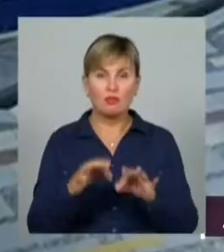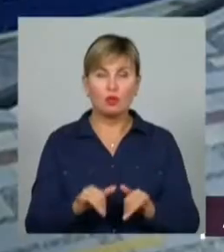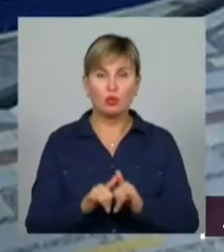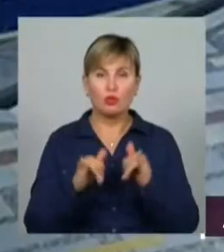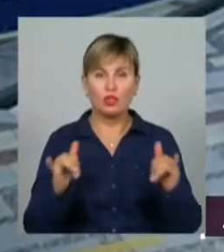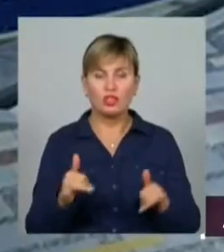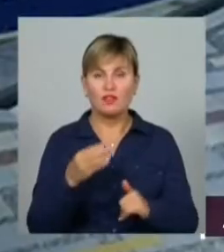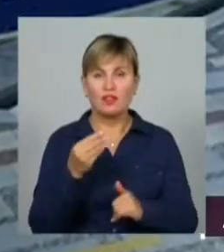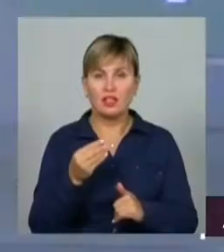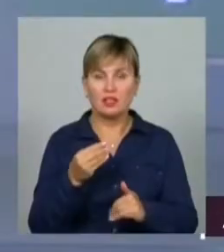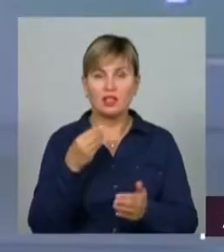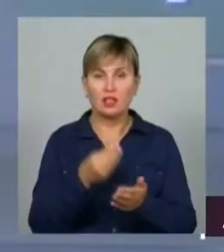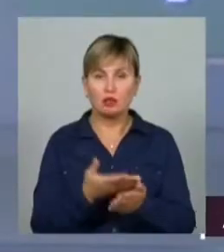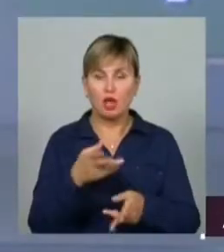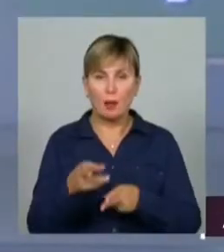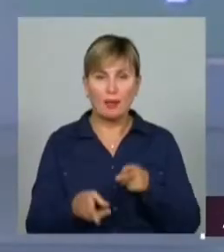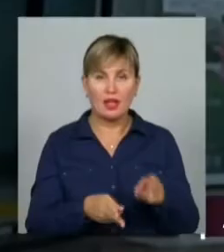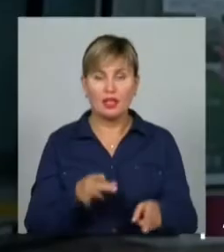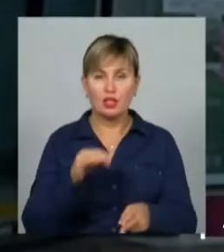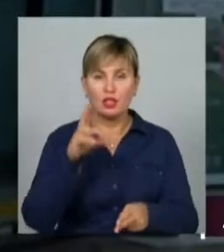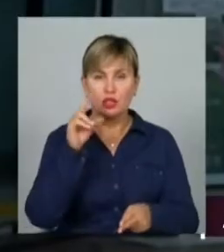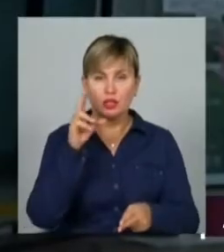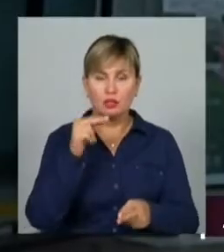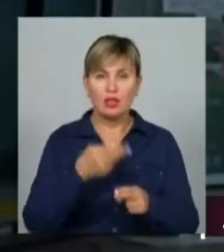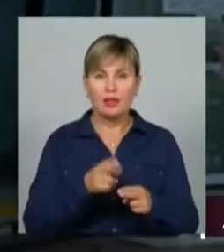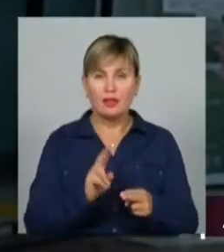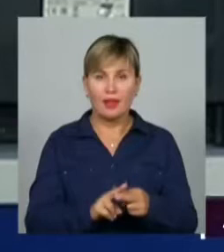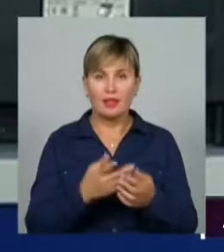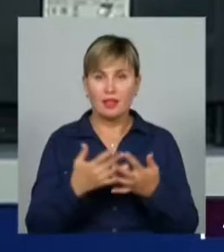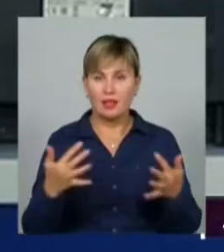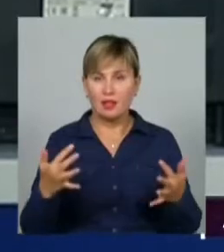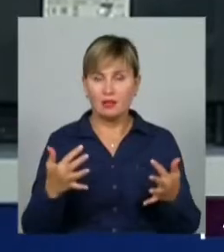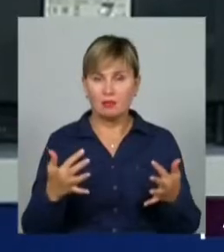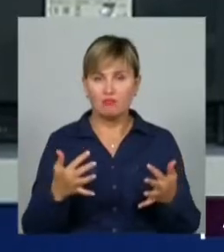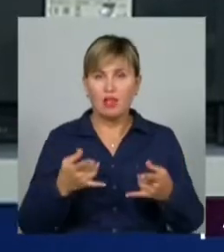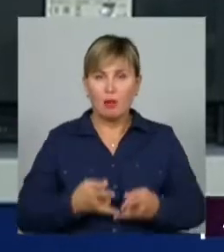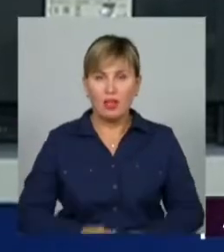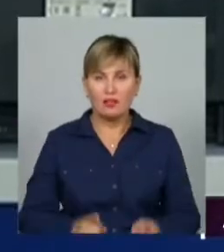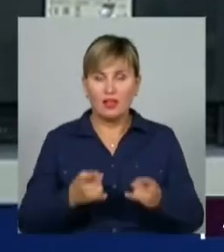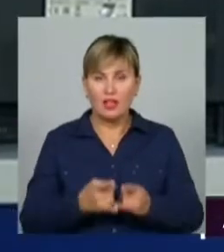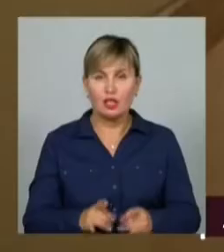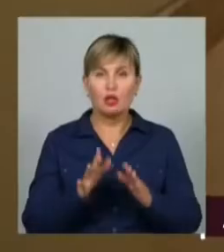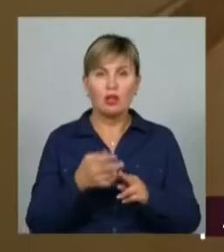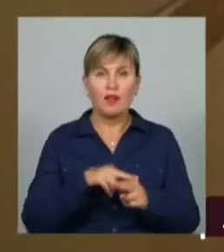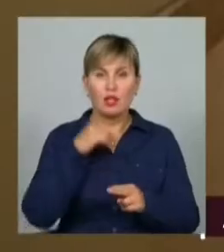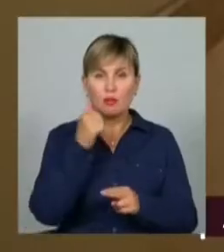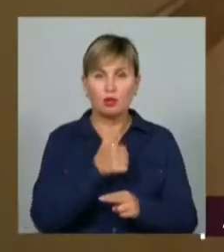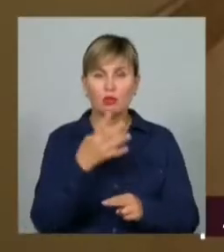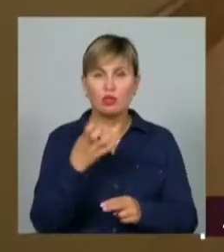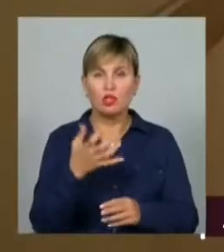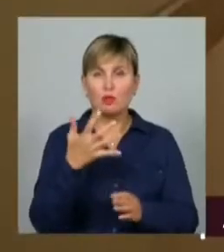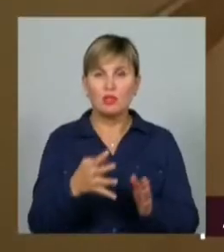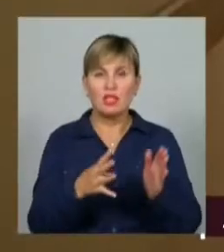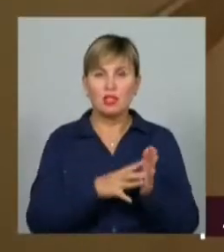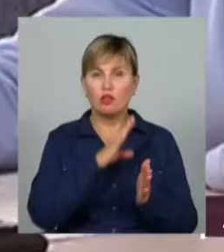увеличить финансирование дорогостоящих операций и число квот на экстракорпоральное оплодотворение. Только в этом году